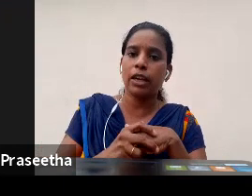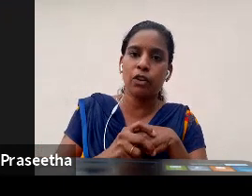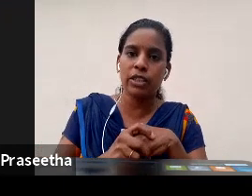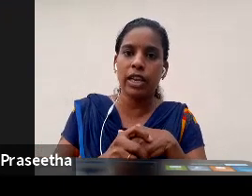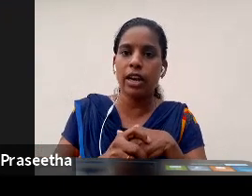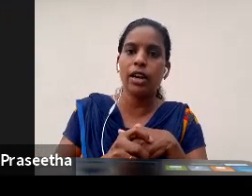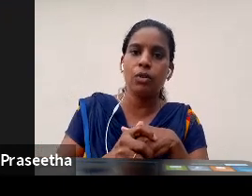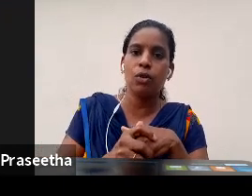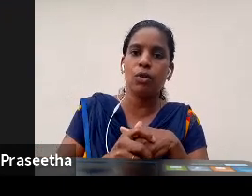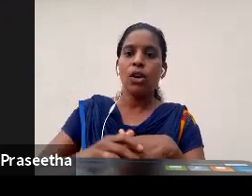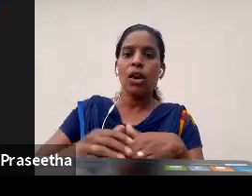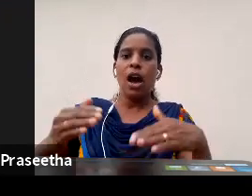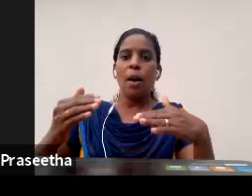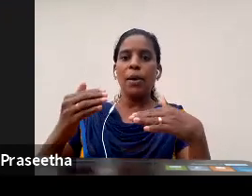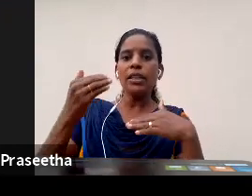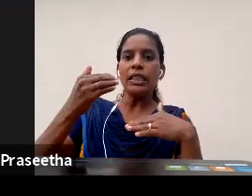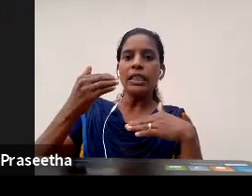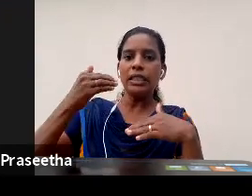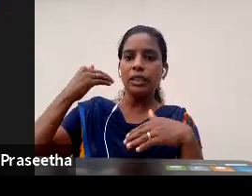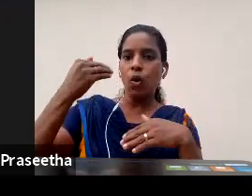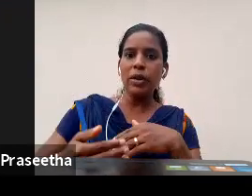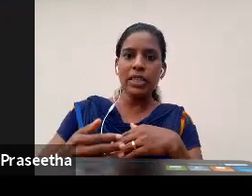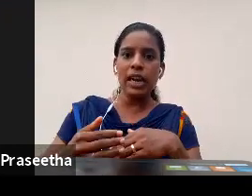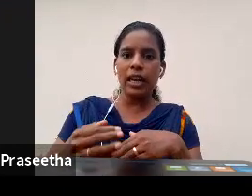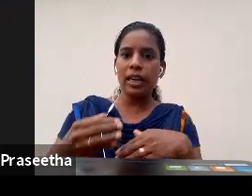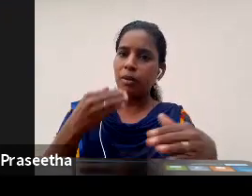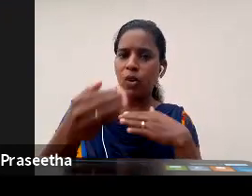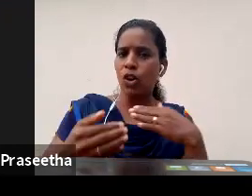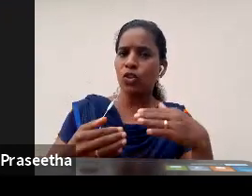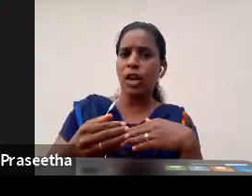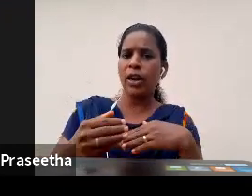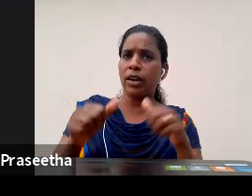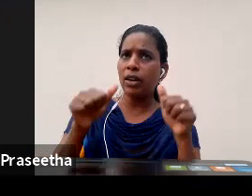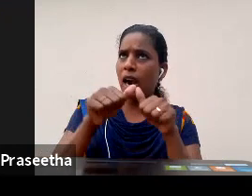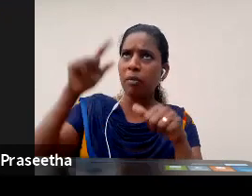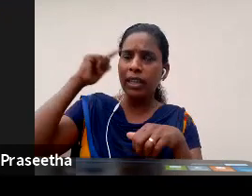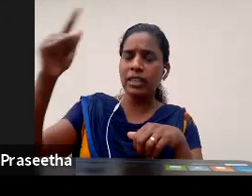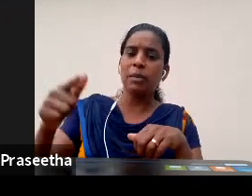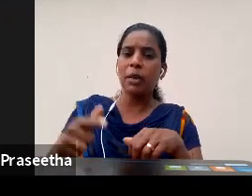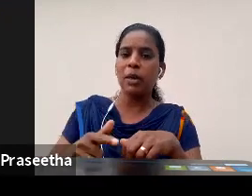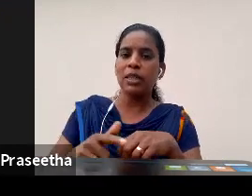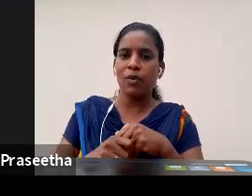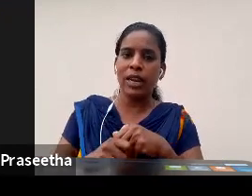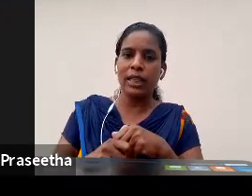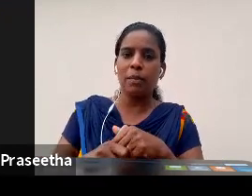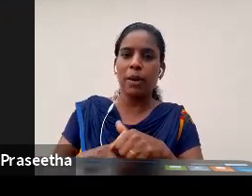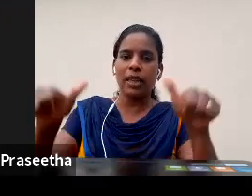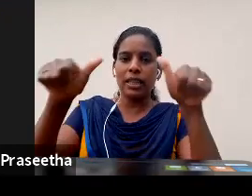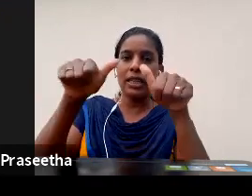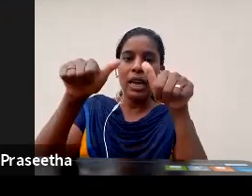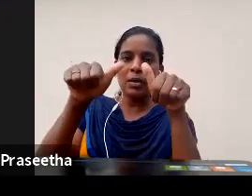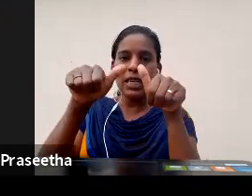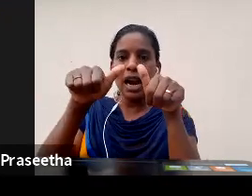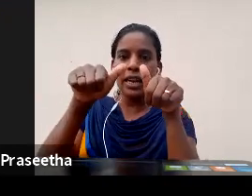നമുക്ക് അത് അക്വയർ ചെയ്യാൻ കഴിയുള്ളൂ. അപ്പൊ അത് ഒപ്പൻ ചെയ്യുകയാണെങ്കിൽ നമുക്ക് കുറച്ചുകൂടെ എളുപ്പമായിരിക്കും, കാണുമ്പോൾ ഏകദേശം നമുക്ക് മനസ്സിലാവും അവർ എന്താ